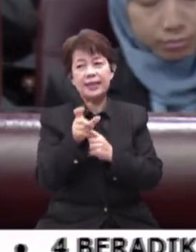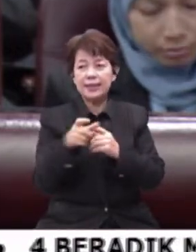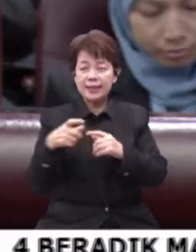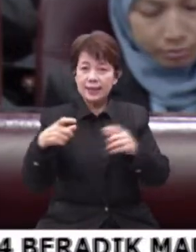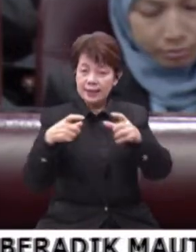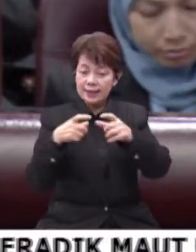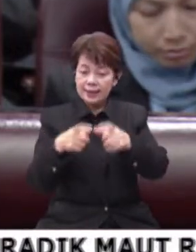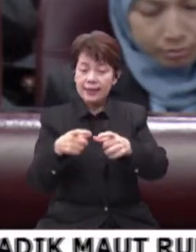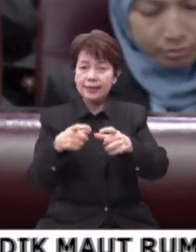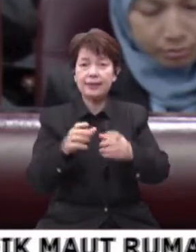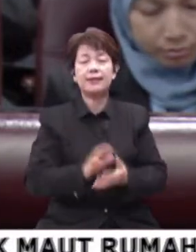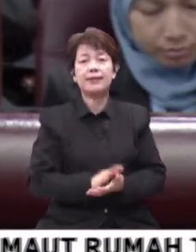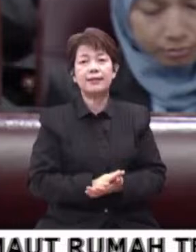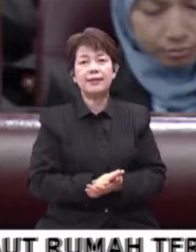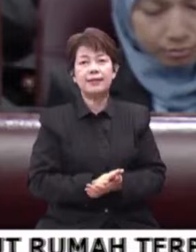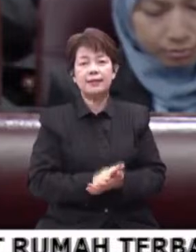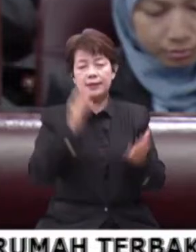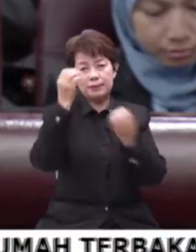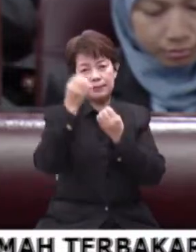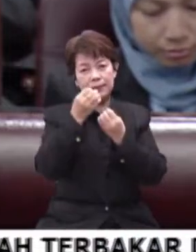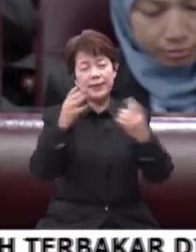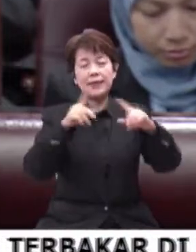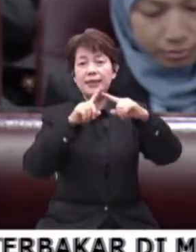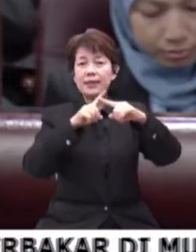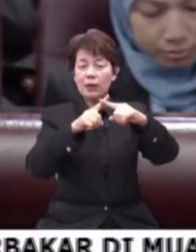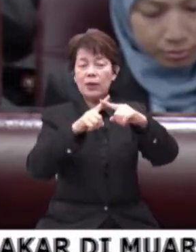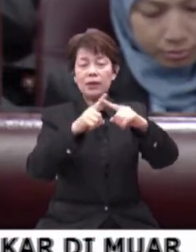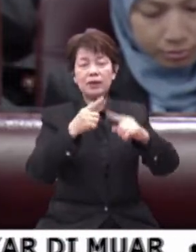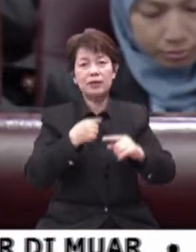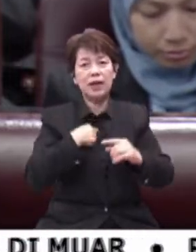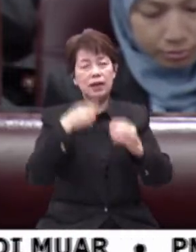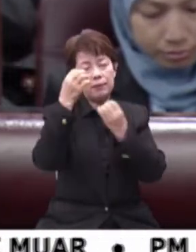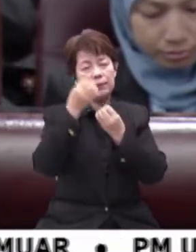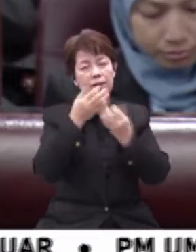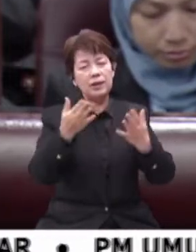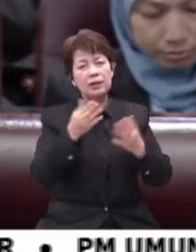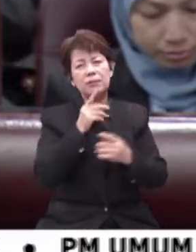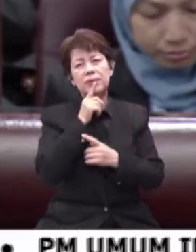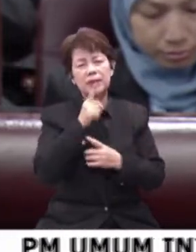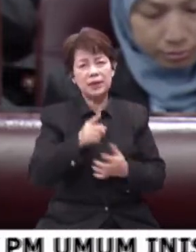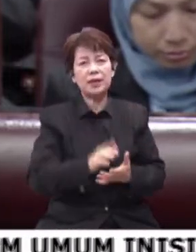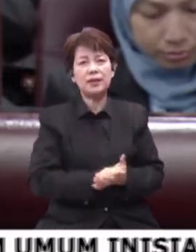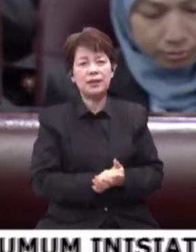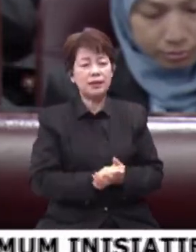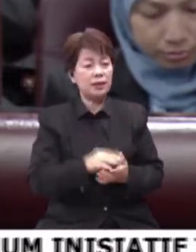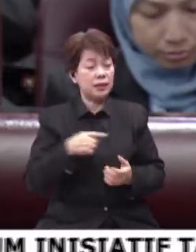dewan saya boleh sebut juga sebenarnya kita